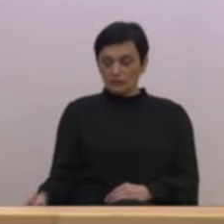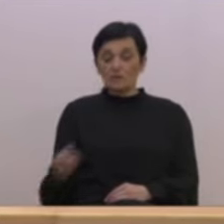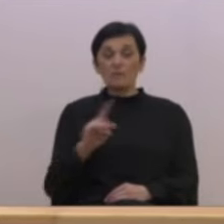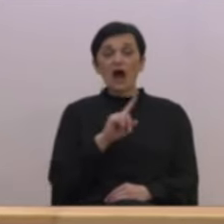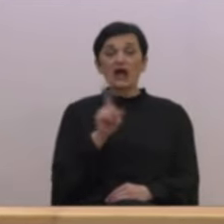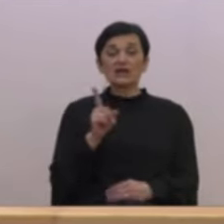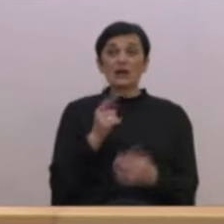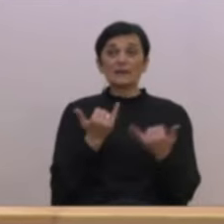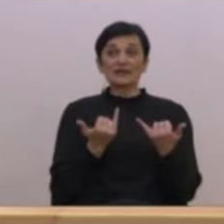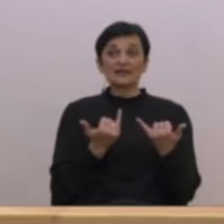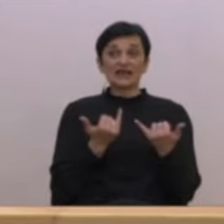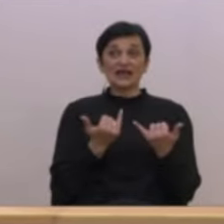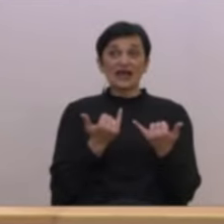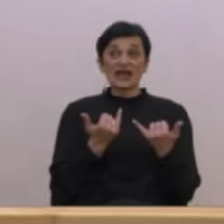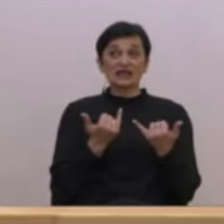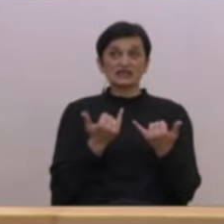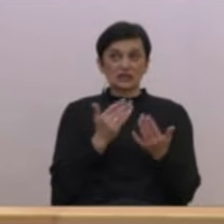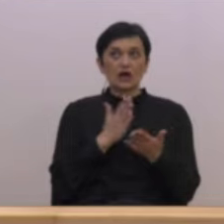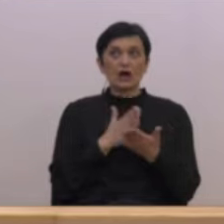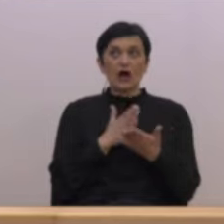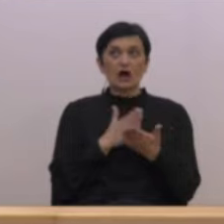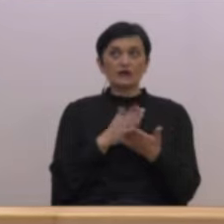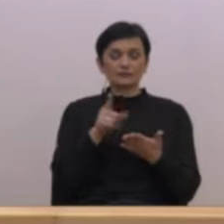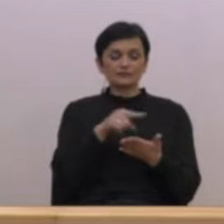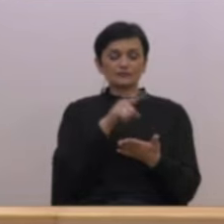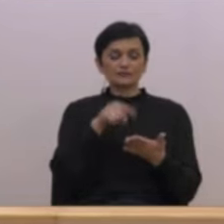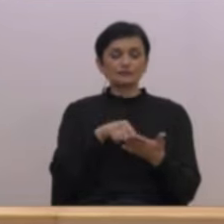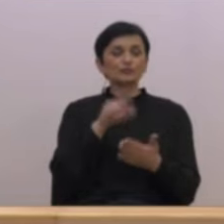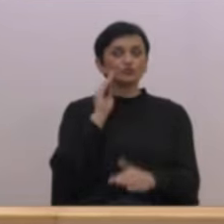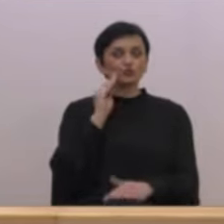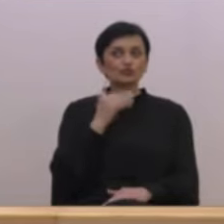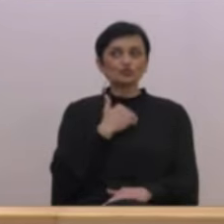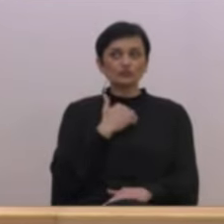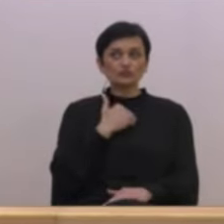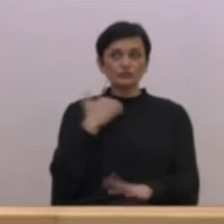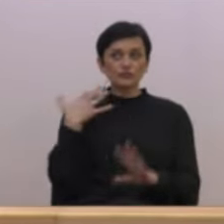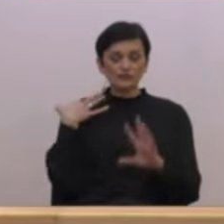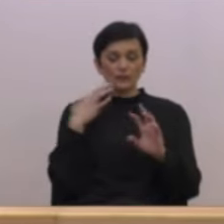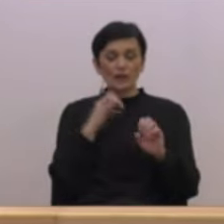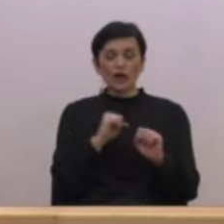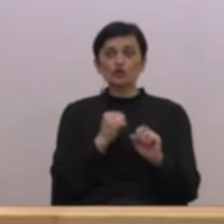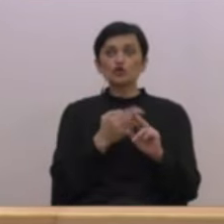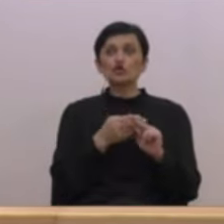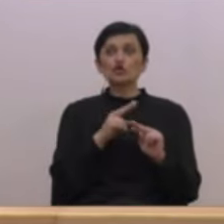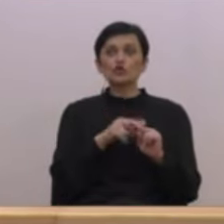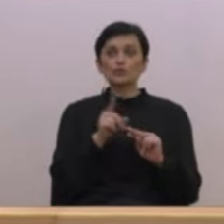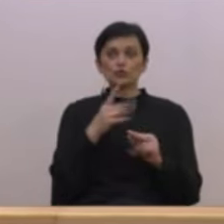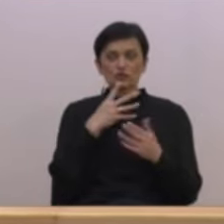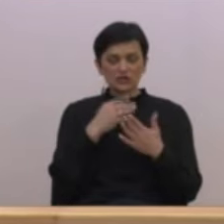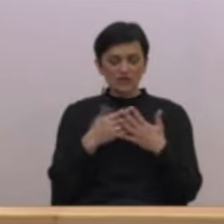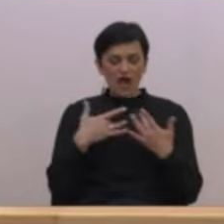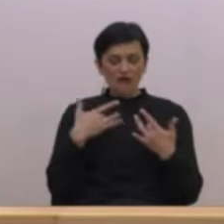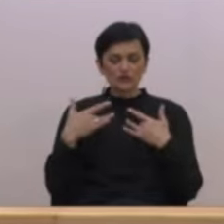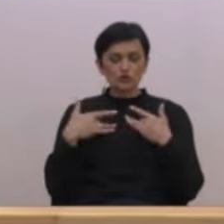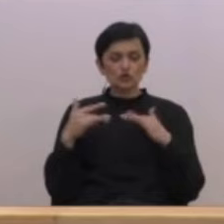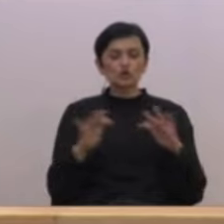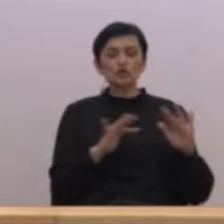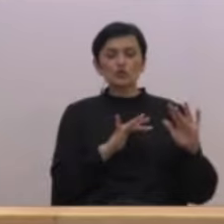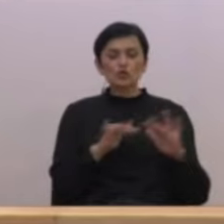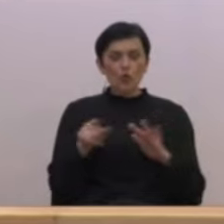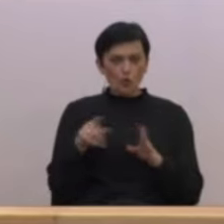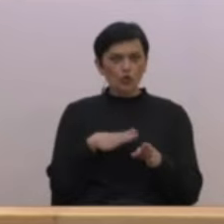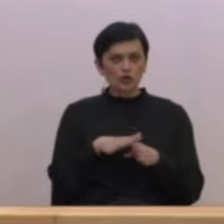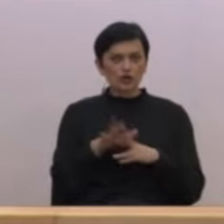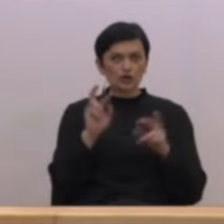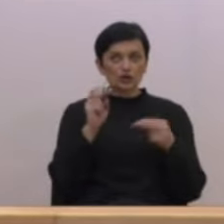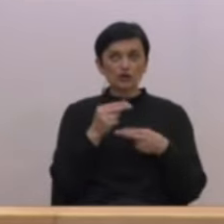მაგრამ დღეს არის ეს საკითხი, როდესაც ჩვენ ამას მხარს უჭერთ, იმიტომ რომ ამან თავის როლი შეასრულა ამ თემამ.